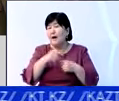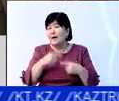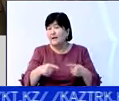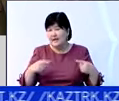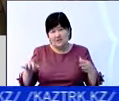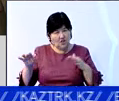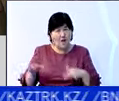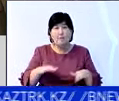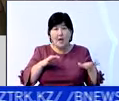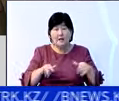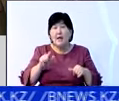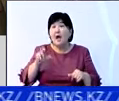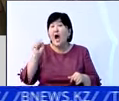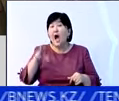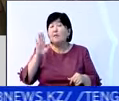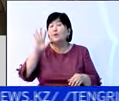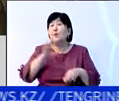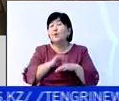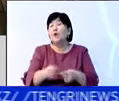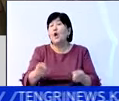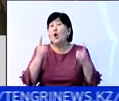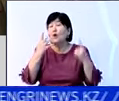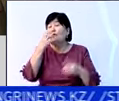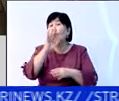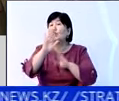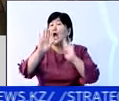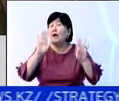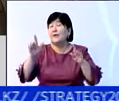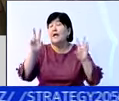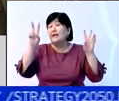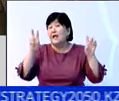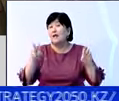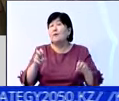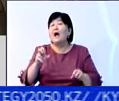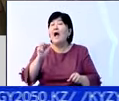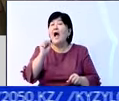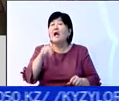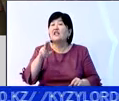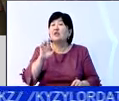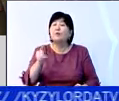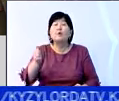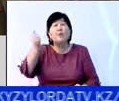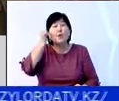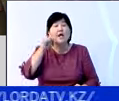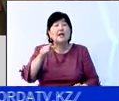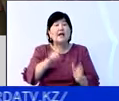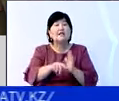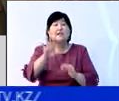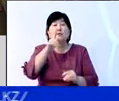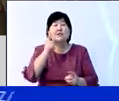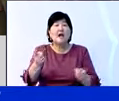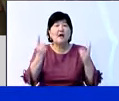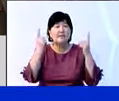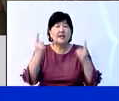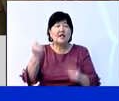различные мероприятия. В апреле будет организована крупная фотовыставка под названием «Адеби Мурасы». Также к 75-летию